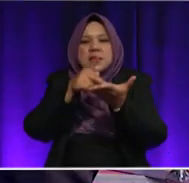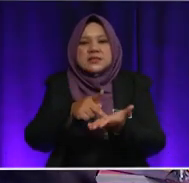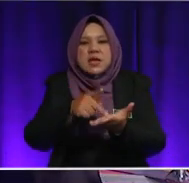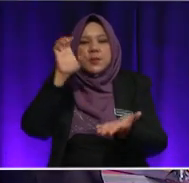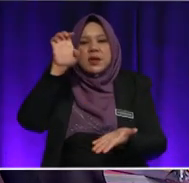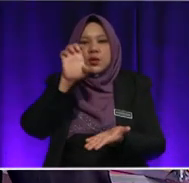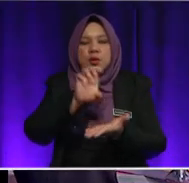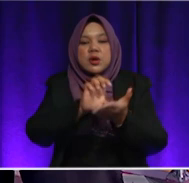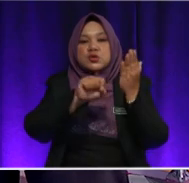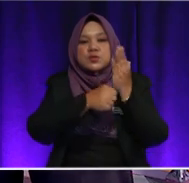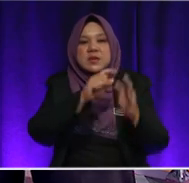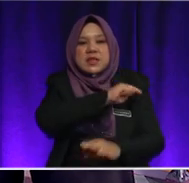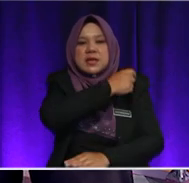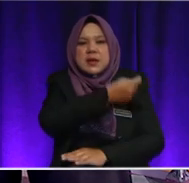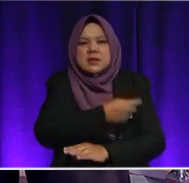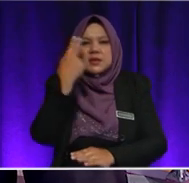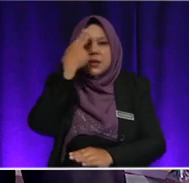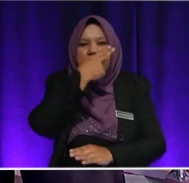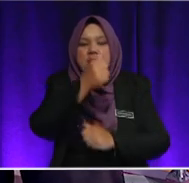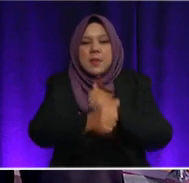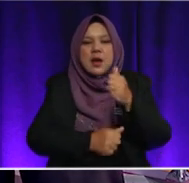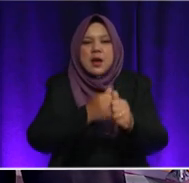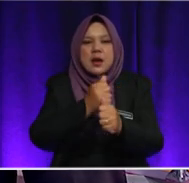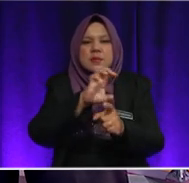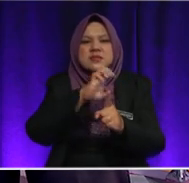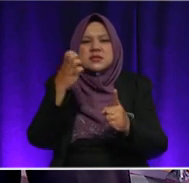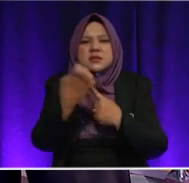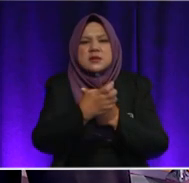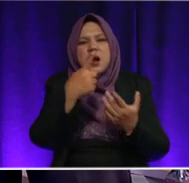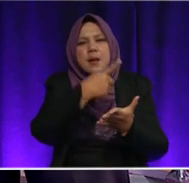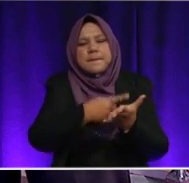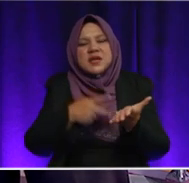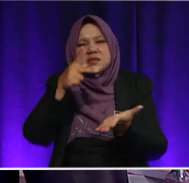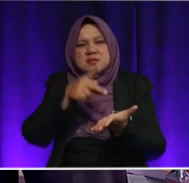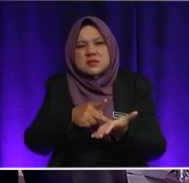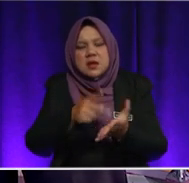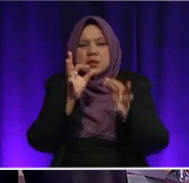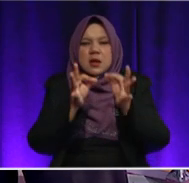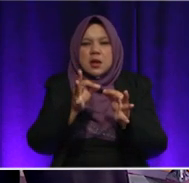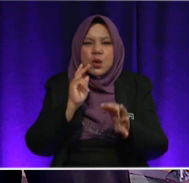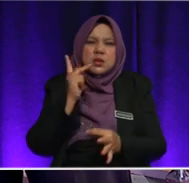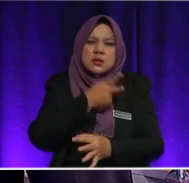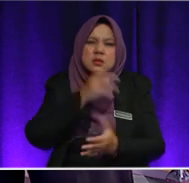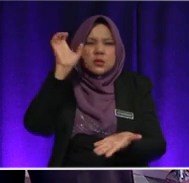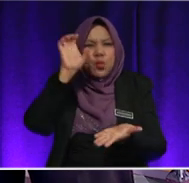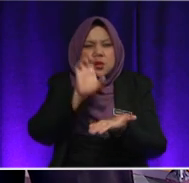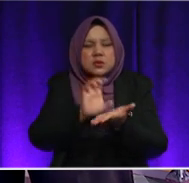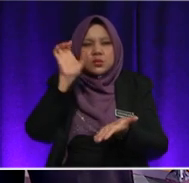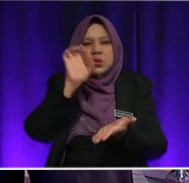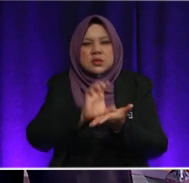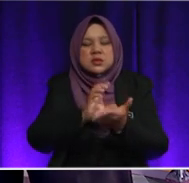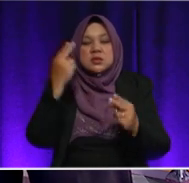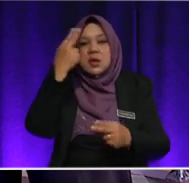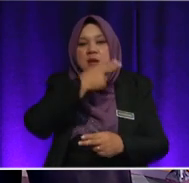sumber tenaga terhadap alam sekitar lagu ini kepada alam kita Oke